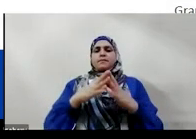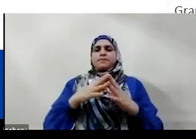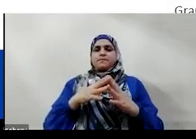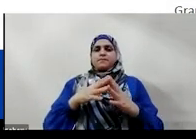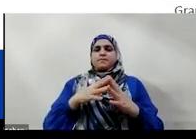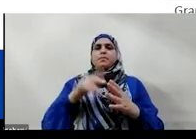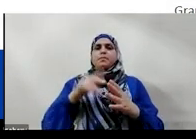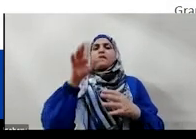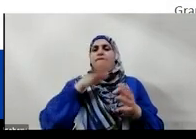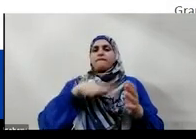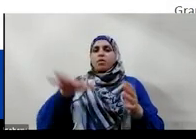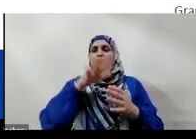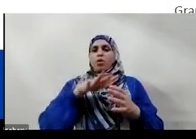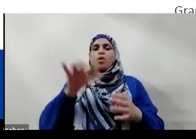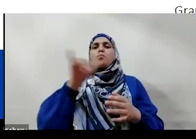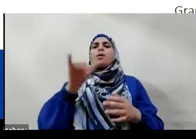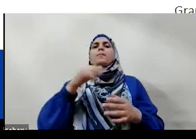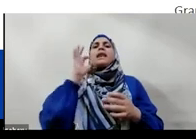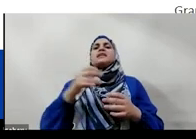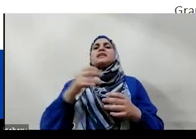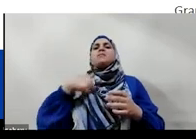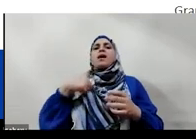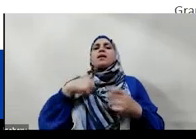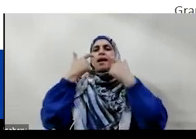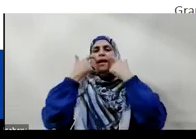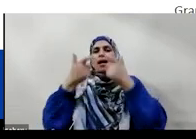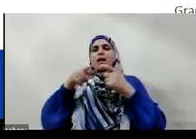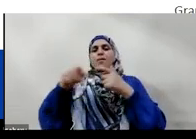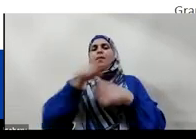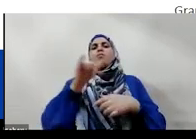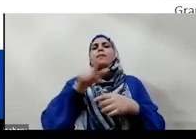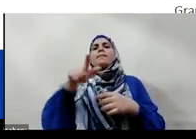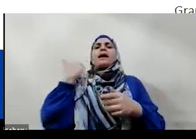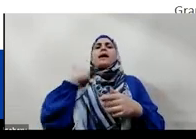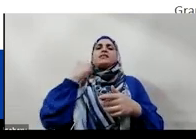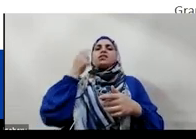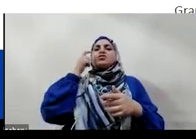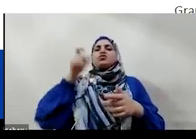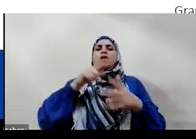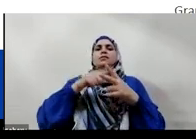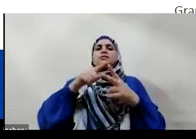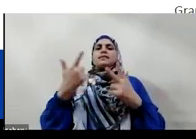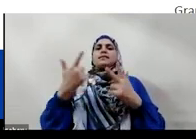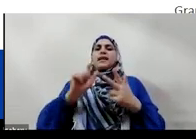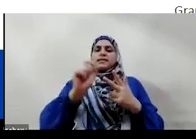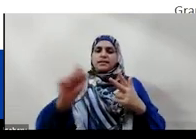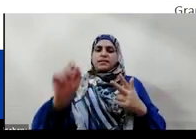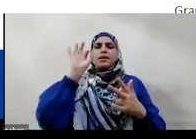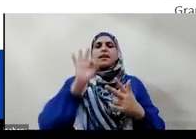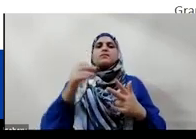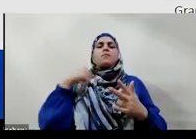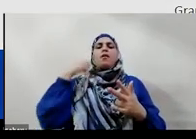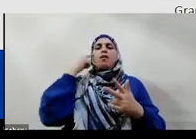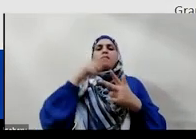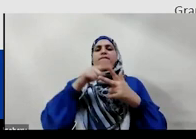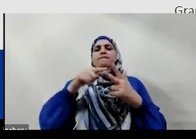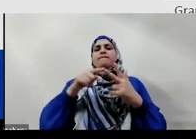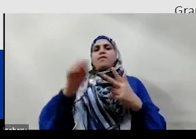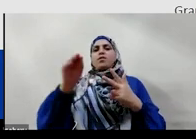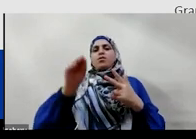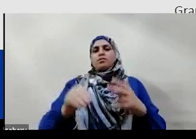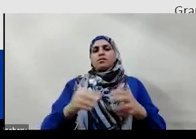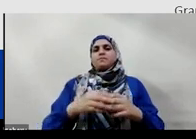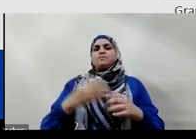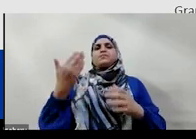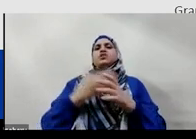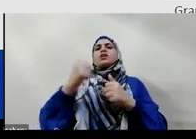الحالات لازم اسجل عدد الثلاثه ريكومندرز اللي هيكتبوا الخطابات التوصيه، لازم اسجلهم في هذه الجزئيه عشان اقدر